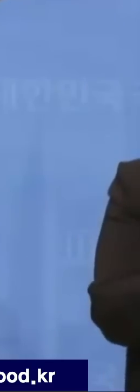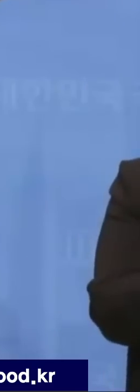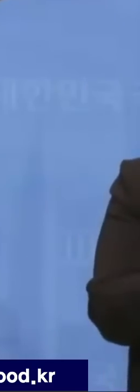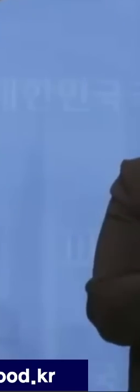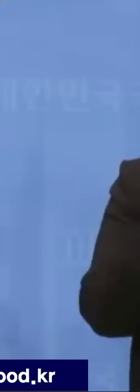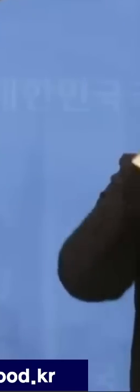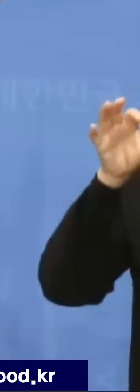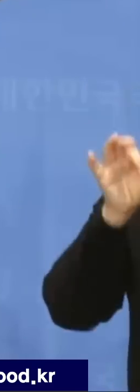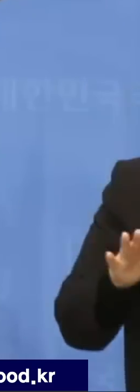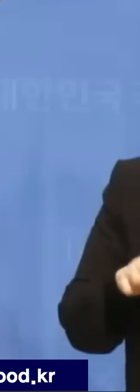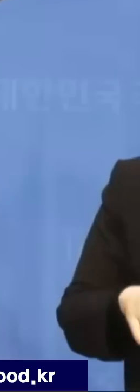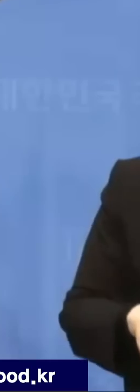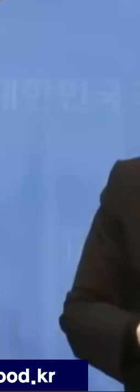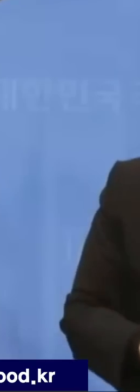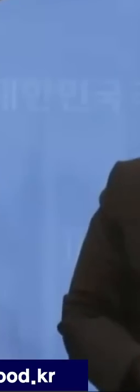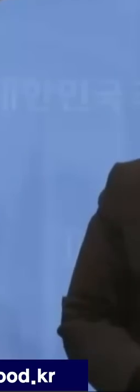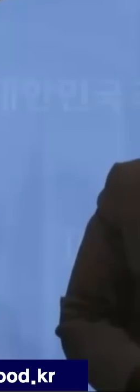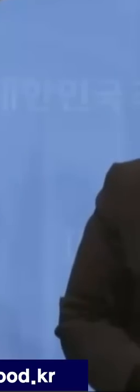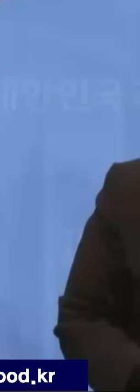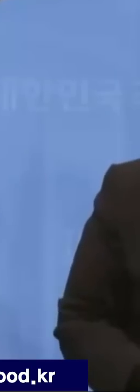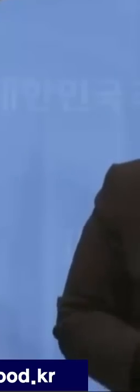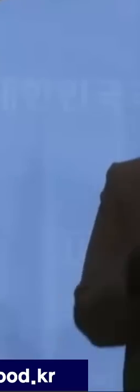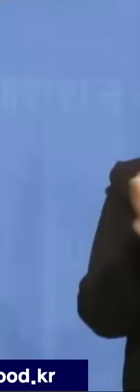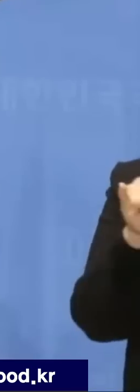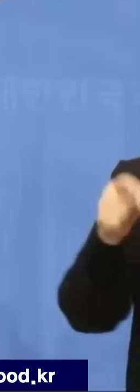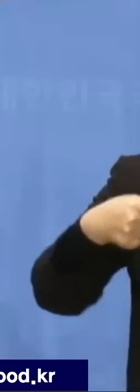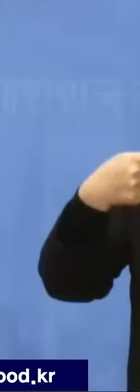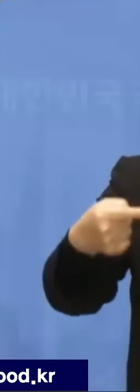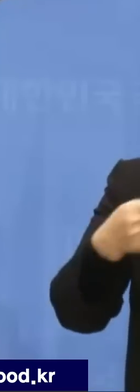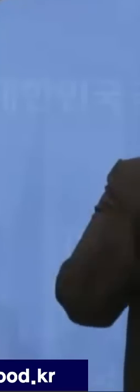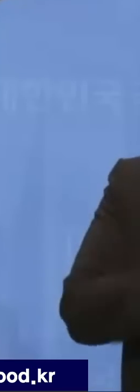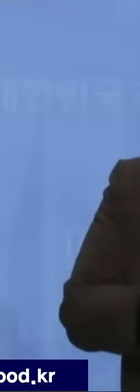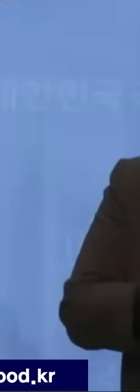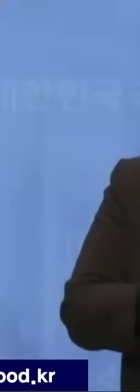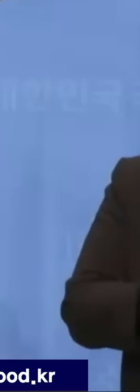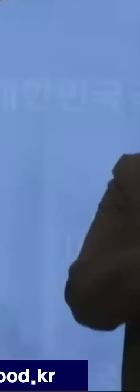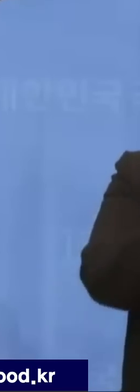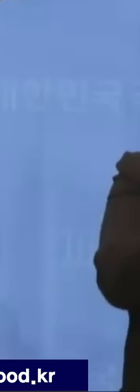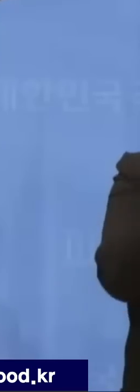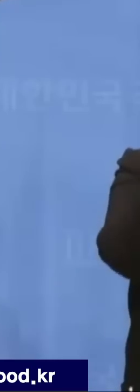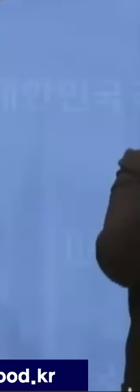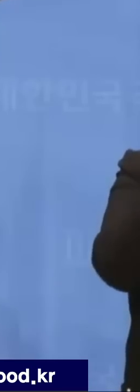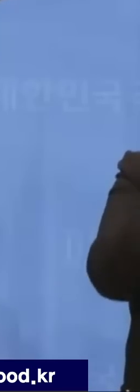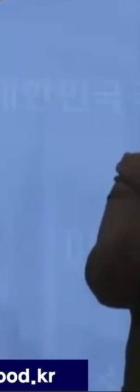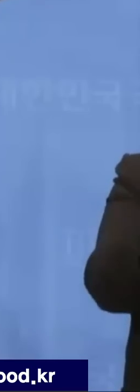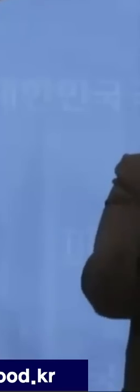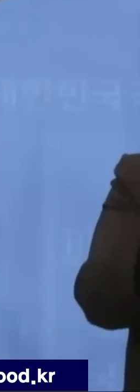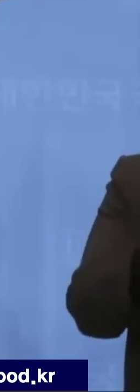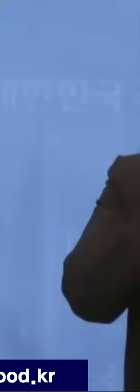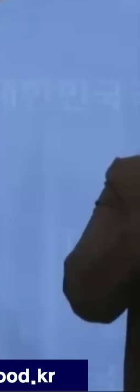150억 약 3만 6천 명이 참여한 플란다스의 주식 개원이